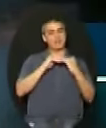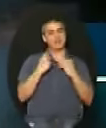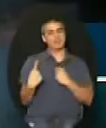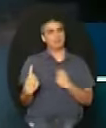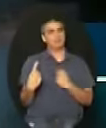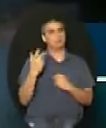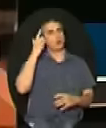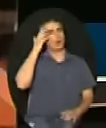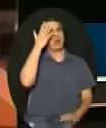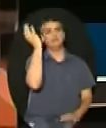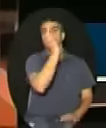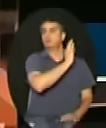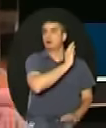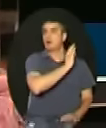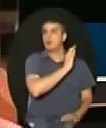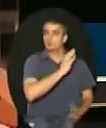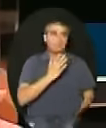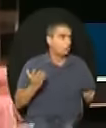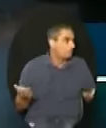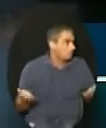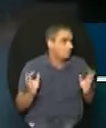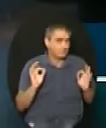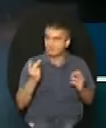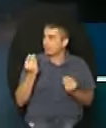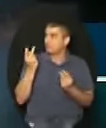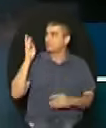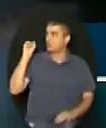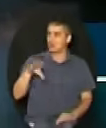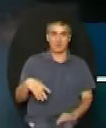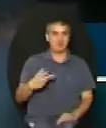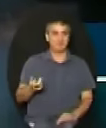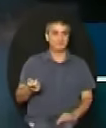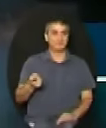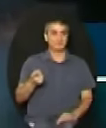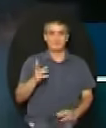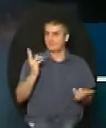עצמו לחזון שלו. והיו קטעים יותר גרועים. נשיא ארצות הברית.